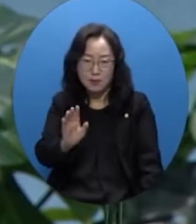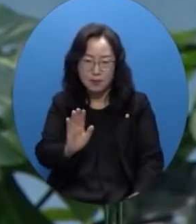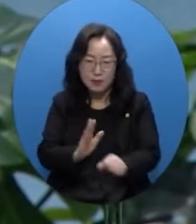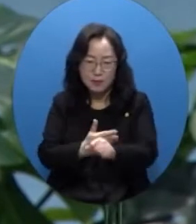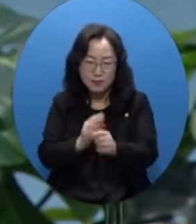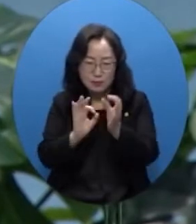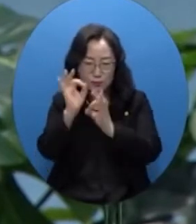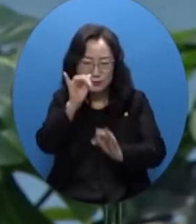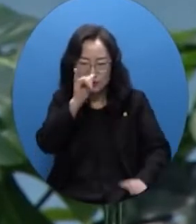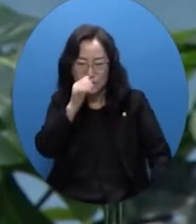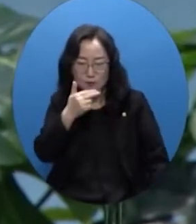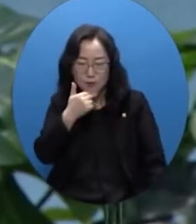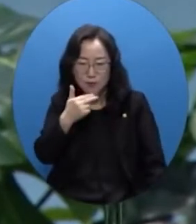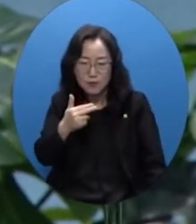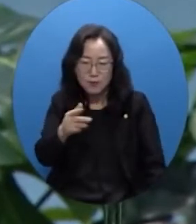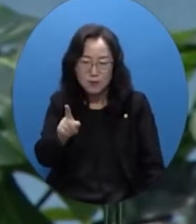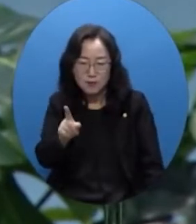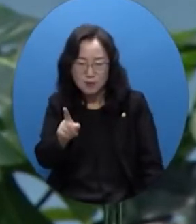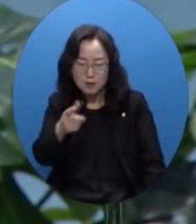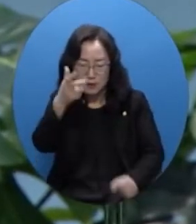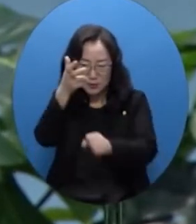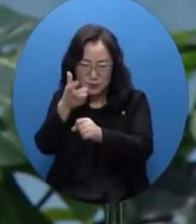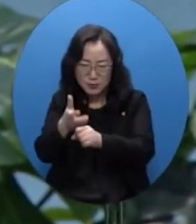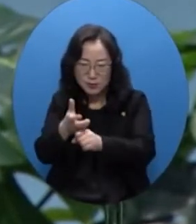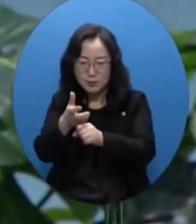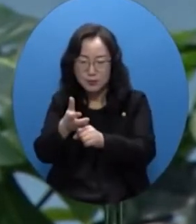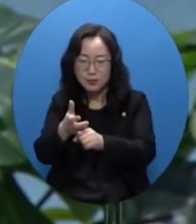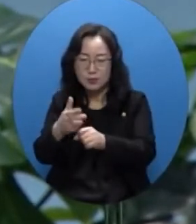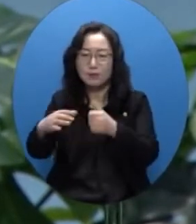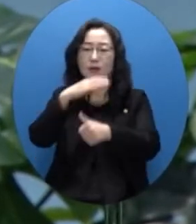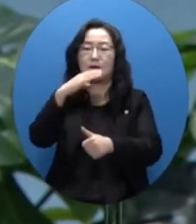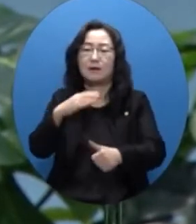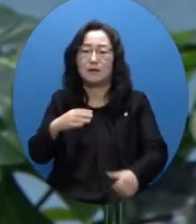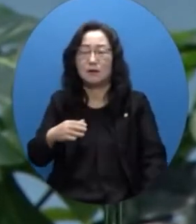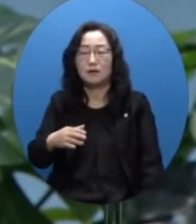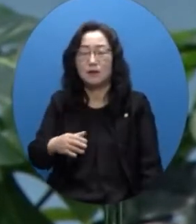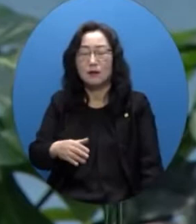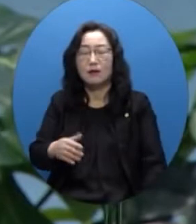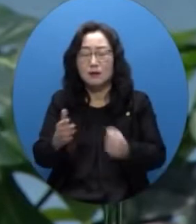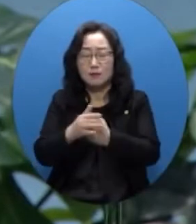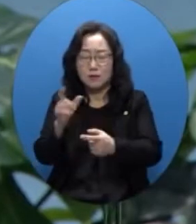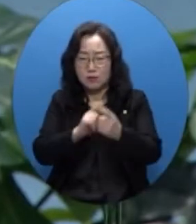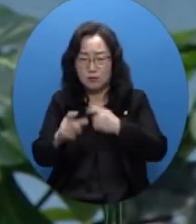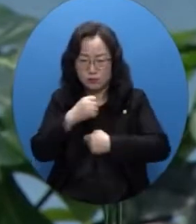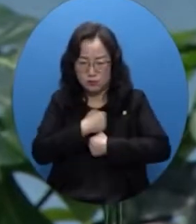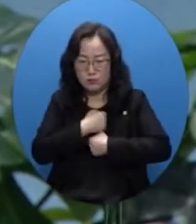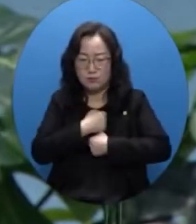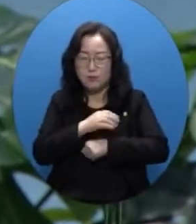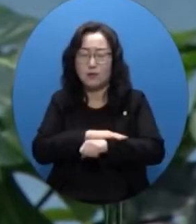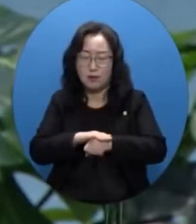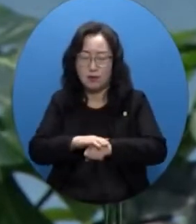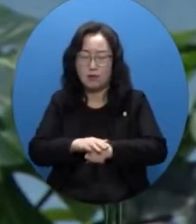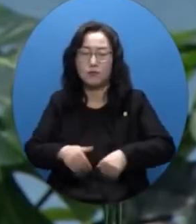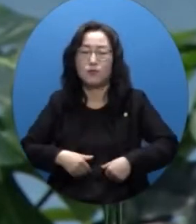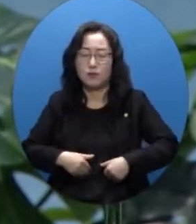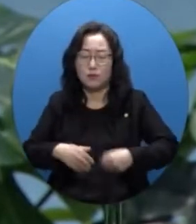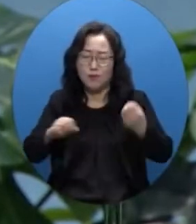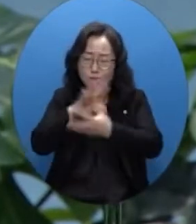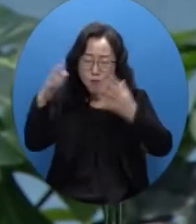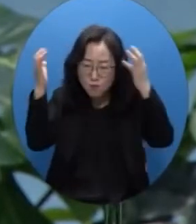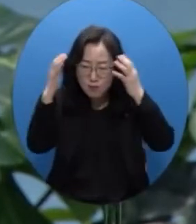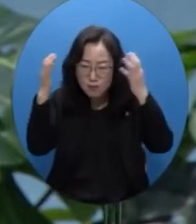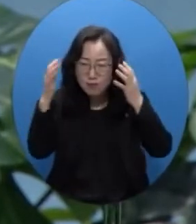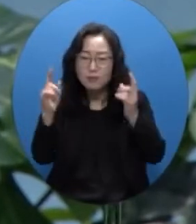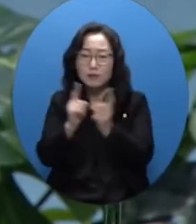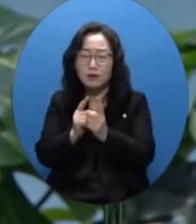말 맞지 할 때 공격을 하는 것입니다 그래서 우리가 터 차려야 됩니다 환란을 당합니다 또